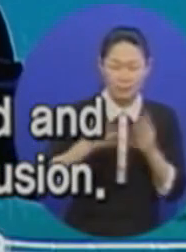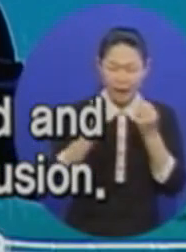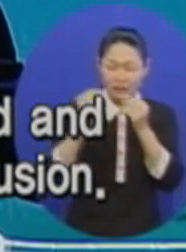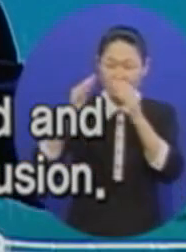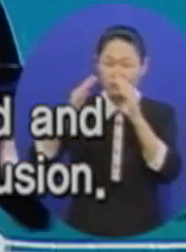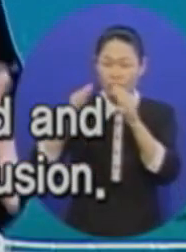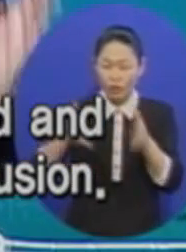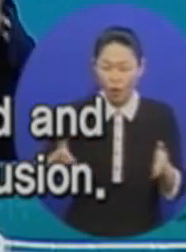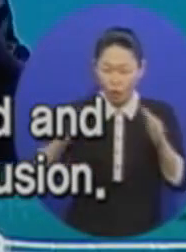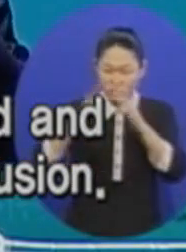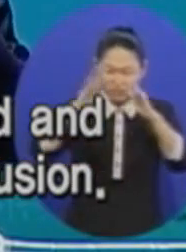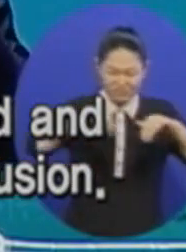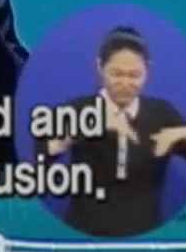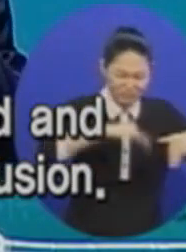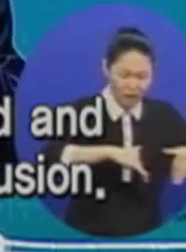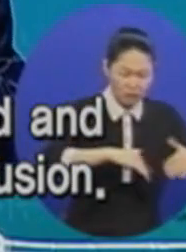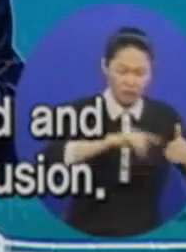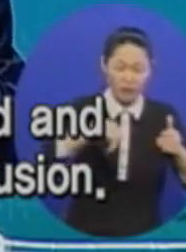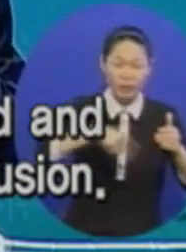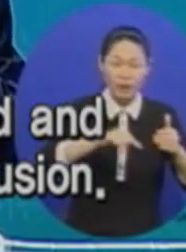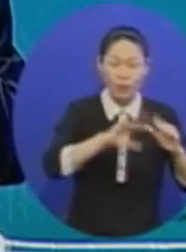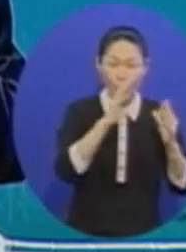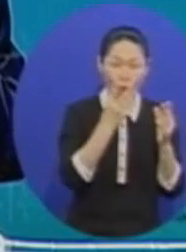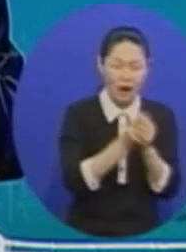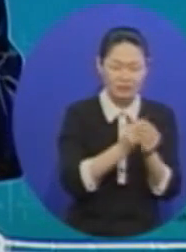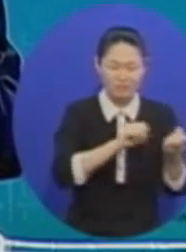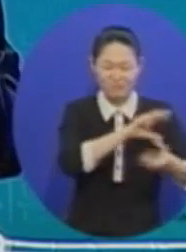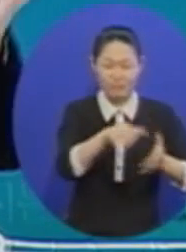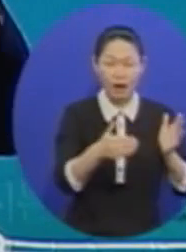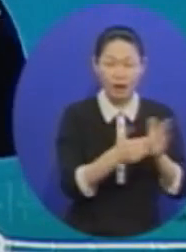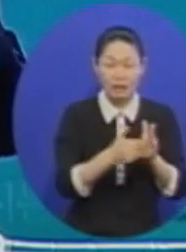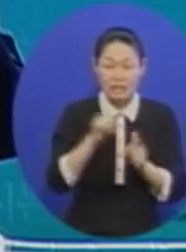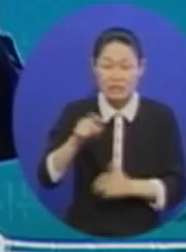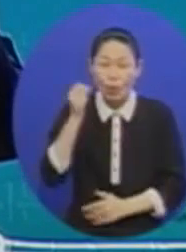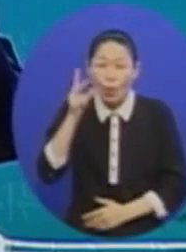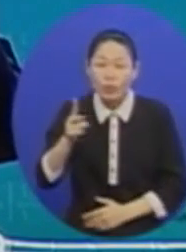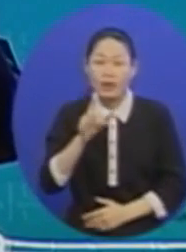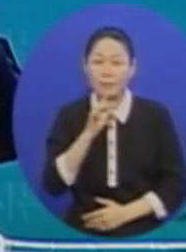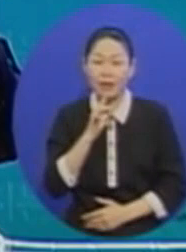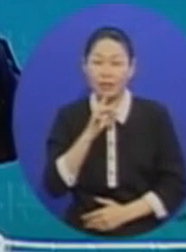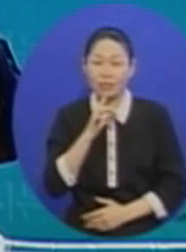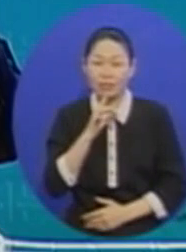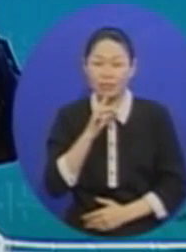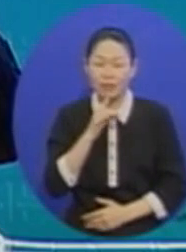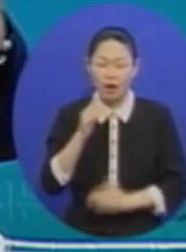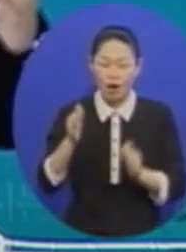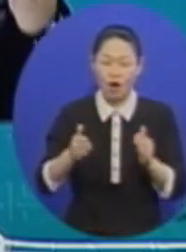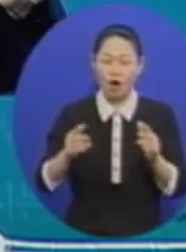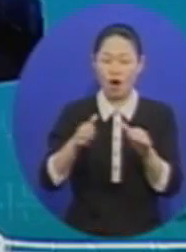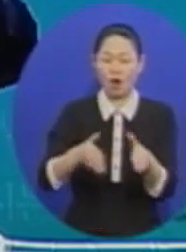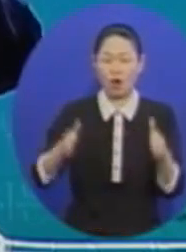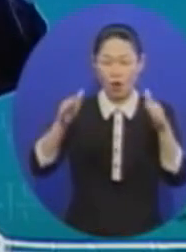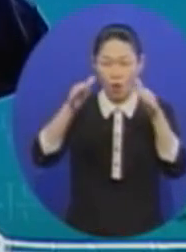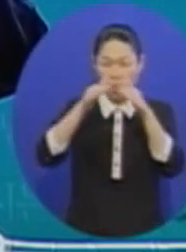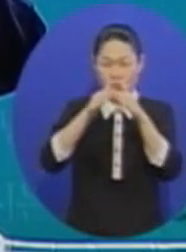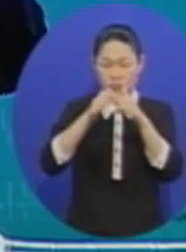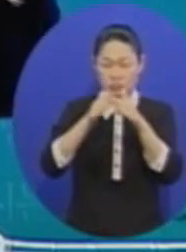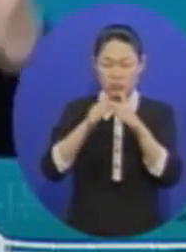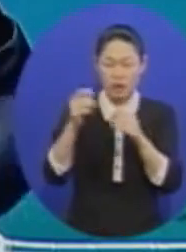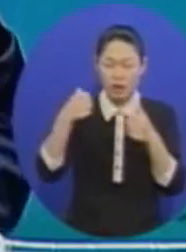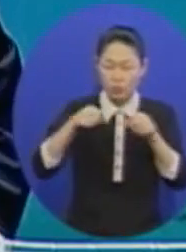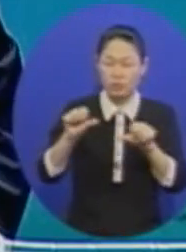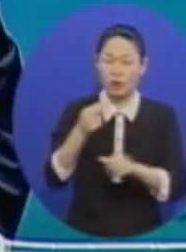됐지만 이 임페리얼 호텔 만큼은 조금 더 건물의 손상이 없고 그 내부 까지도